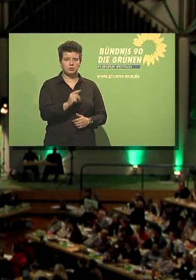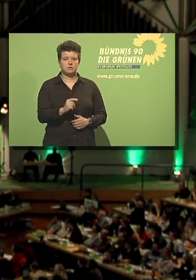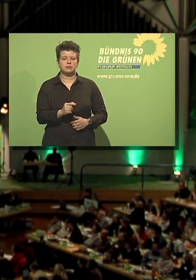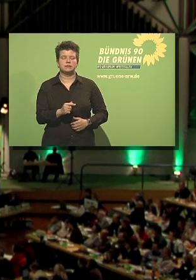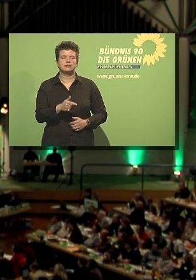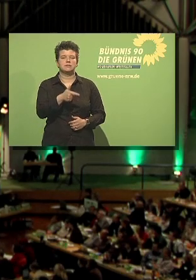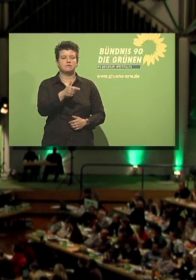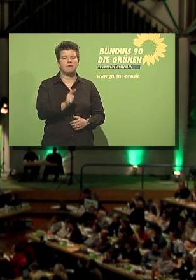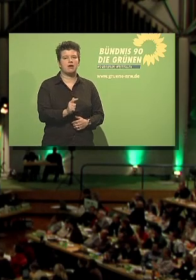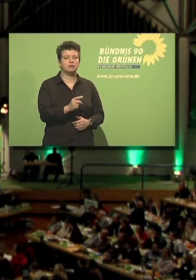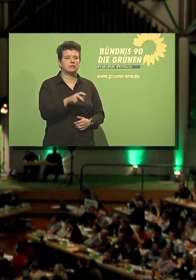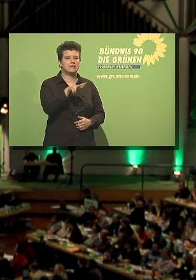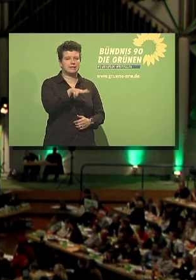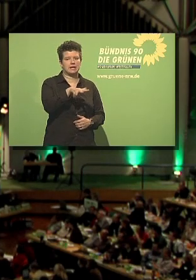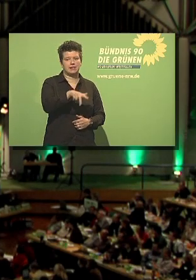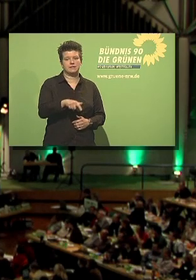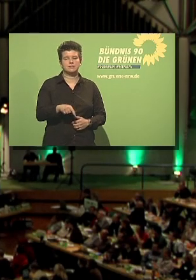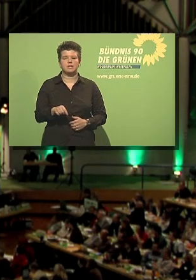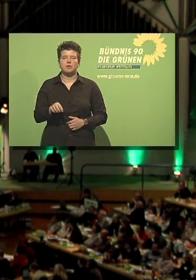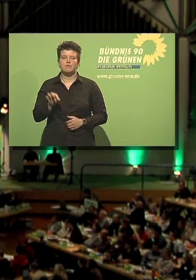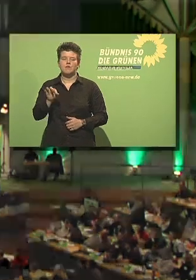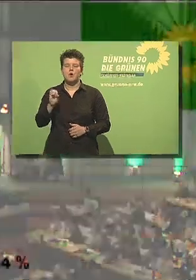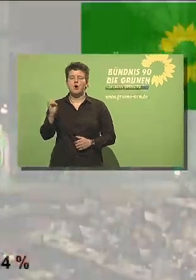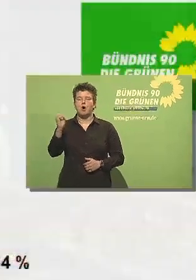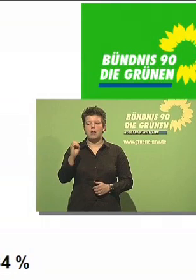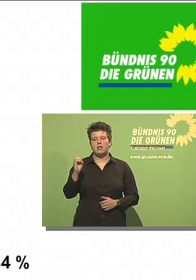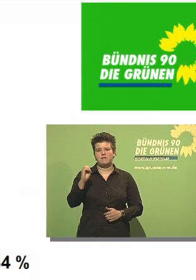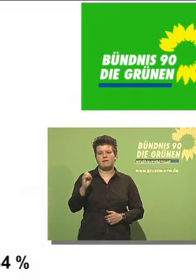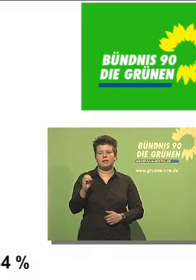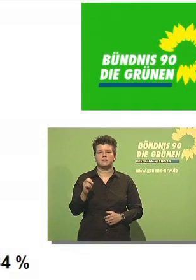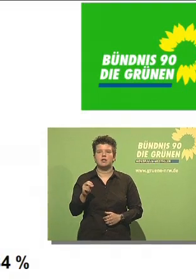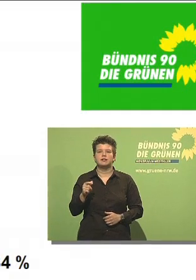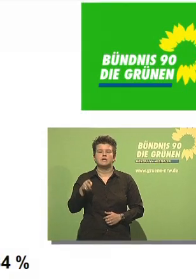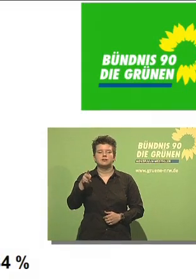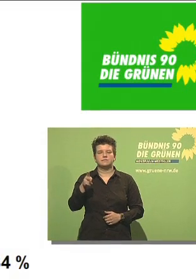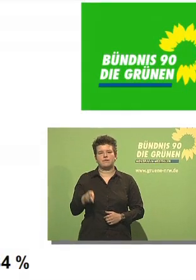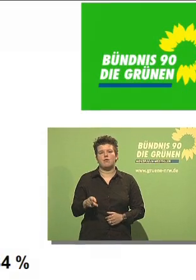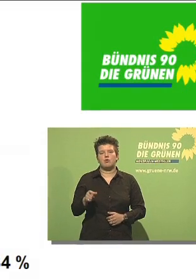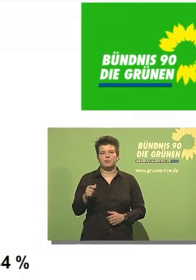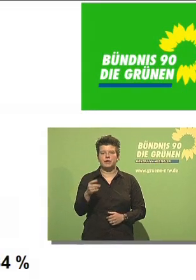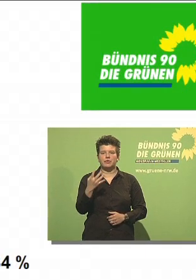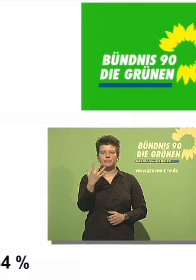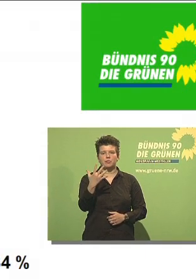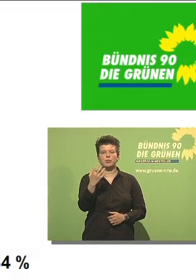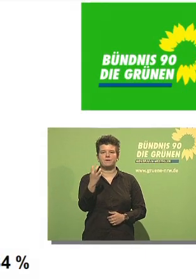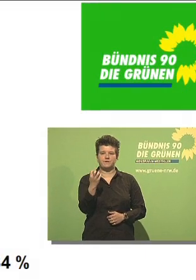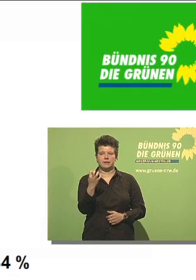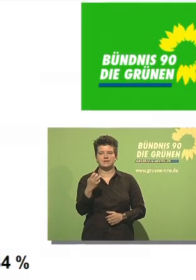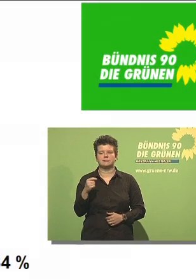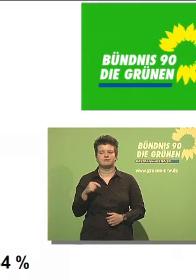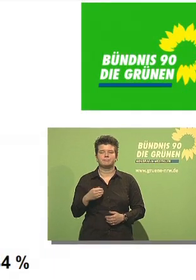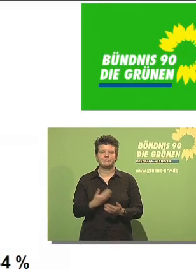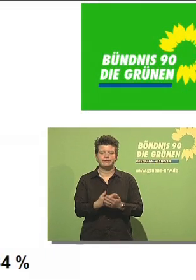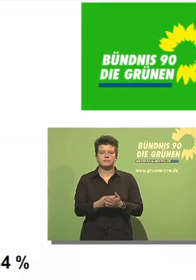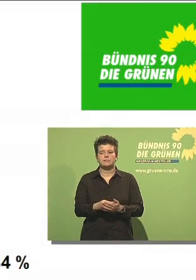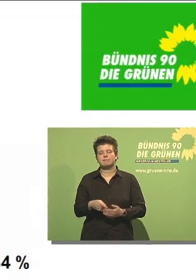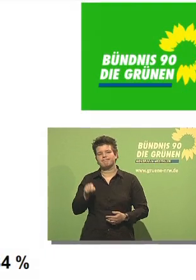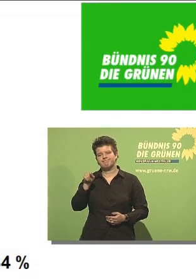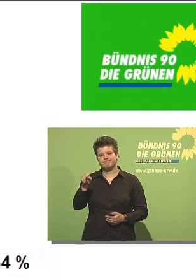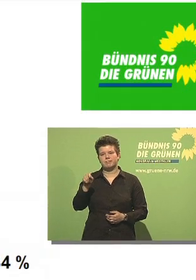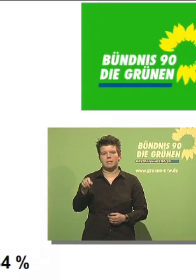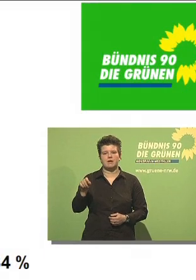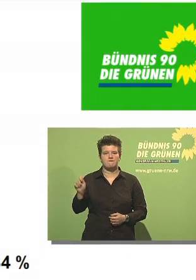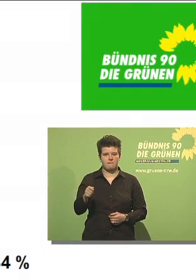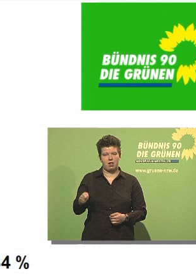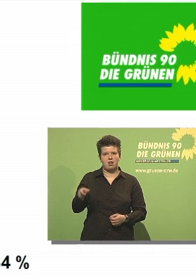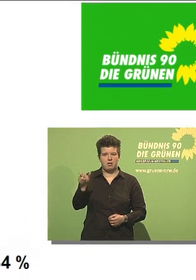gestimmt, für Oliver Krischer 145 Delegierte. Damit ist Oliver gewählt.